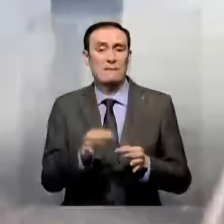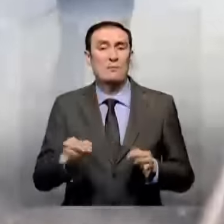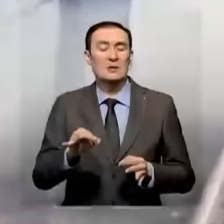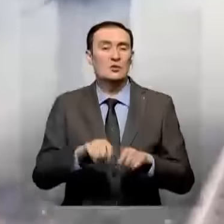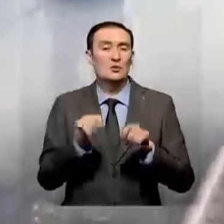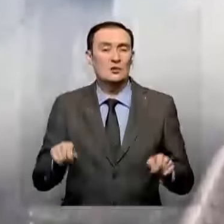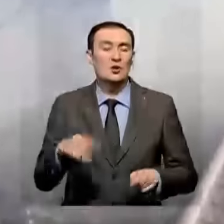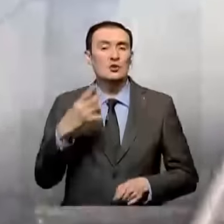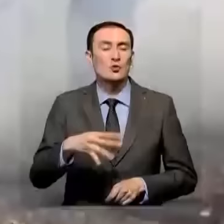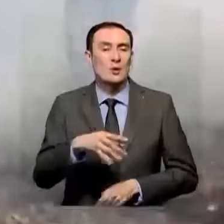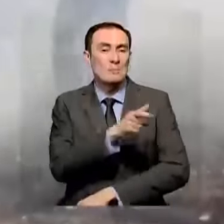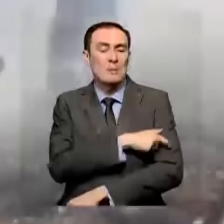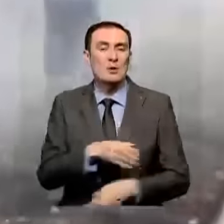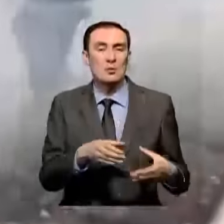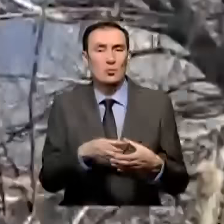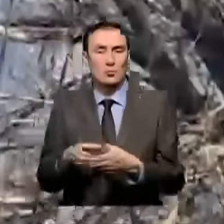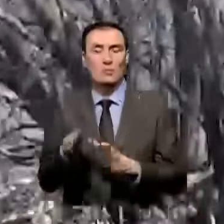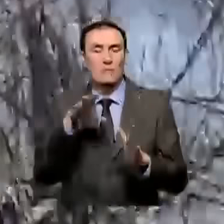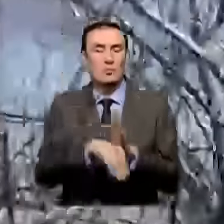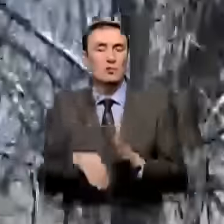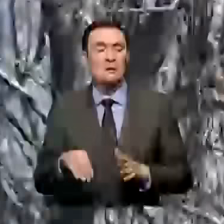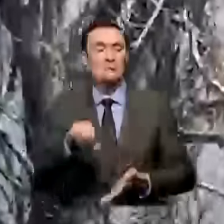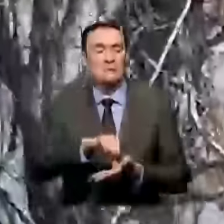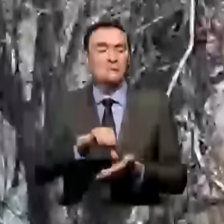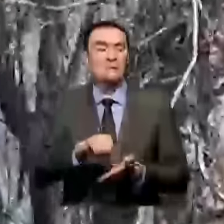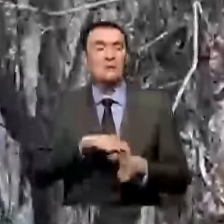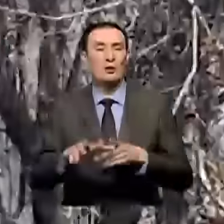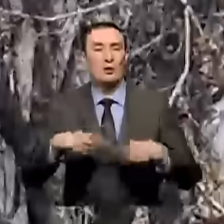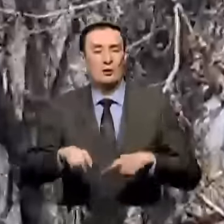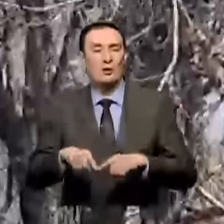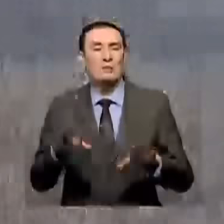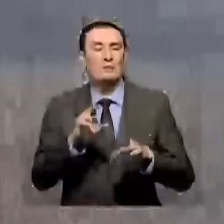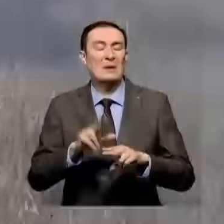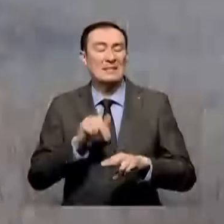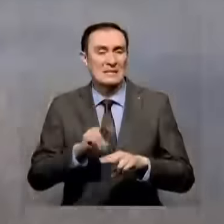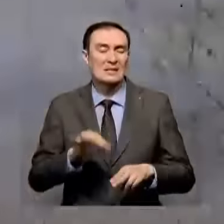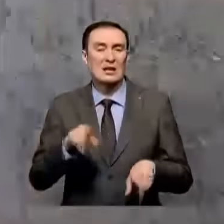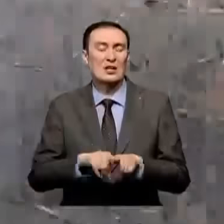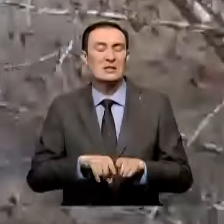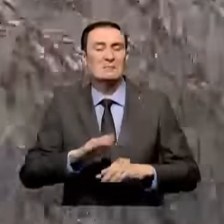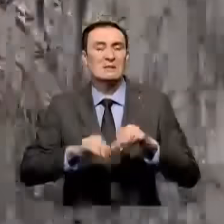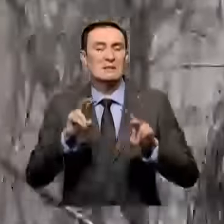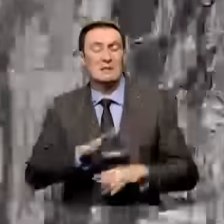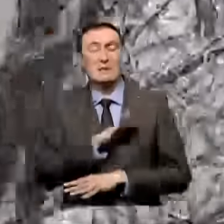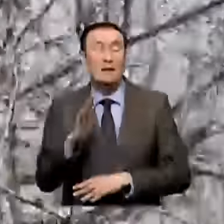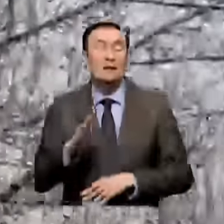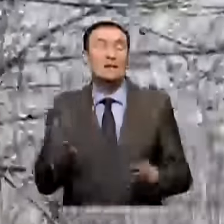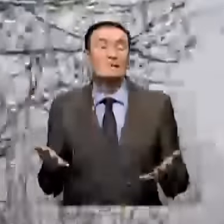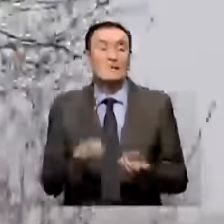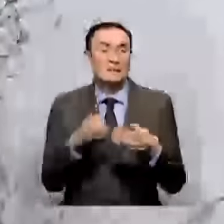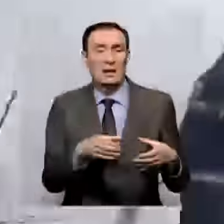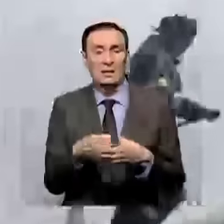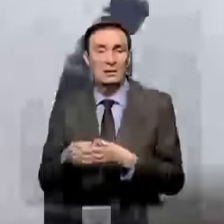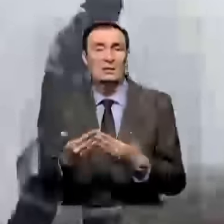области созданы 40 мобильных групп, куда входят пожарные, местные исполнительные органы, полицейские и лесники. Спасатели также